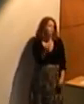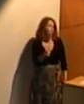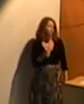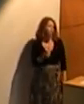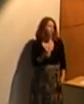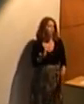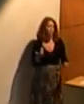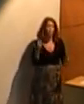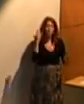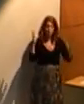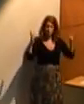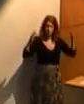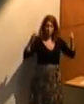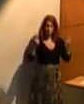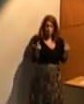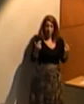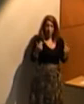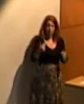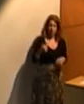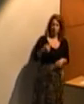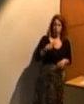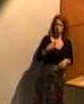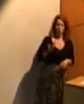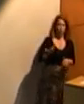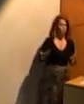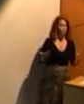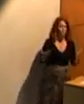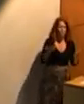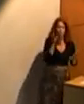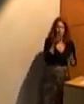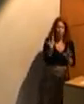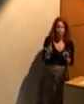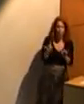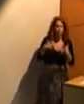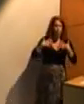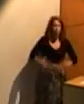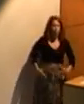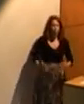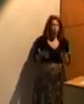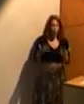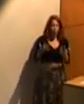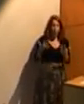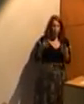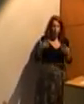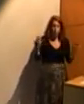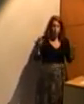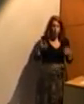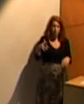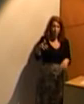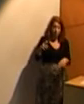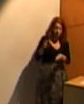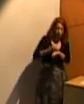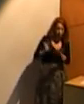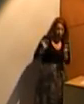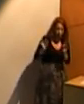pas de pathologie si mes bras vont bien a priori un chirurgien il va me dire attendez on ne peut pas toucher encore à une partie du corps qui ne sont qu' il n'y a pas une